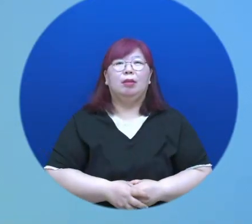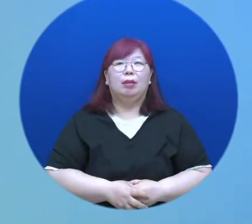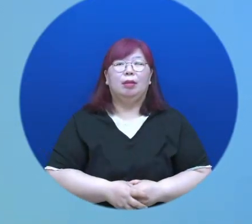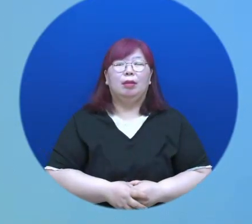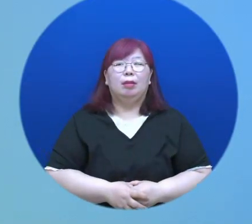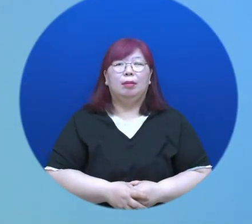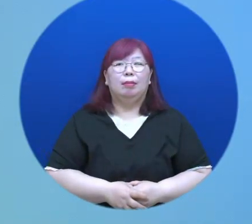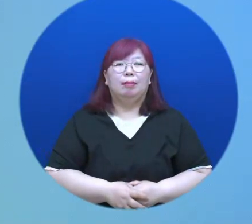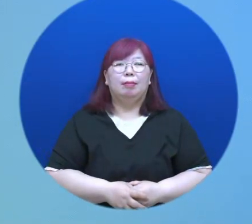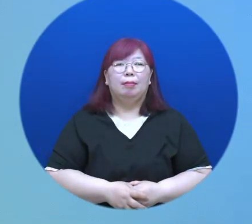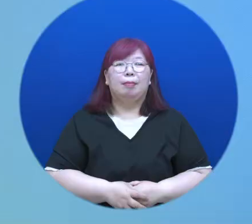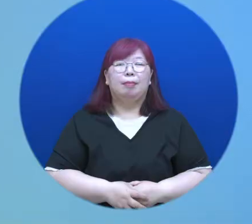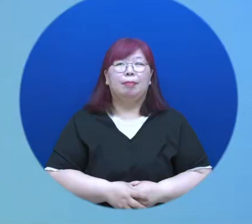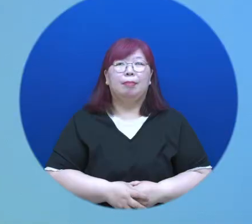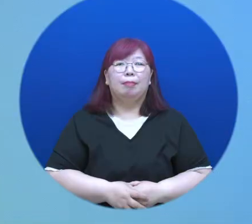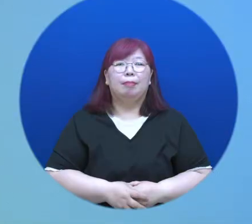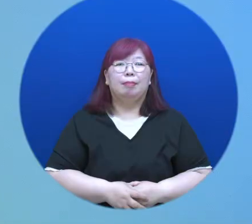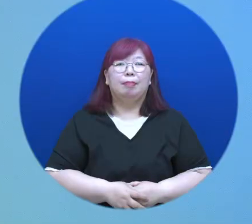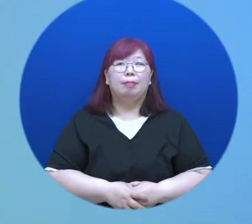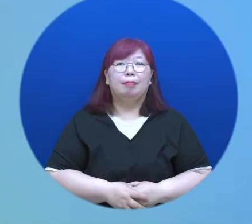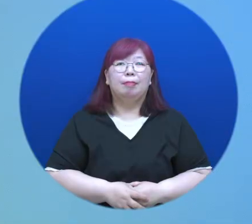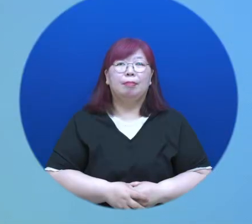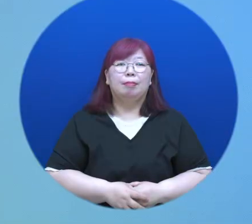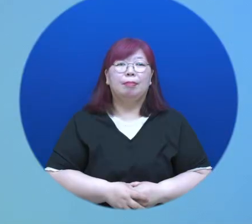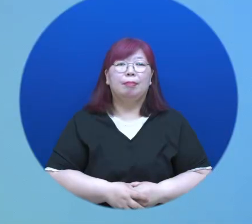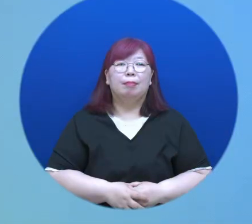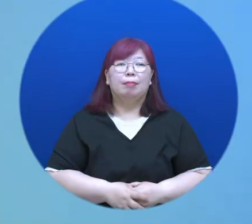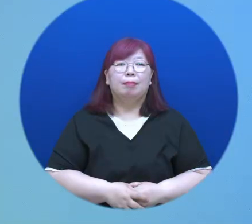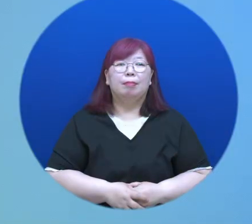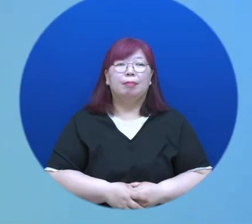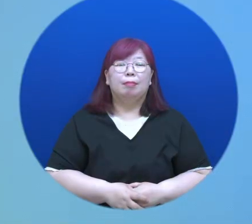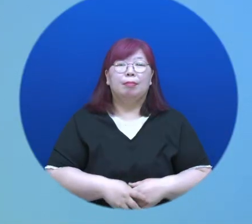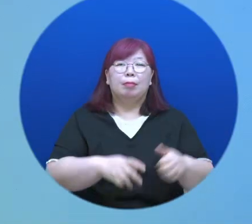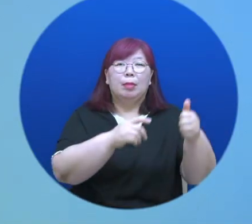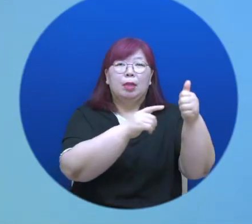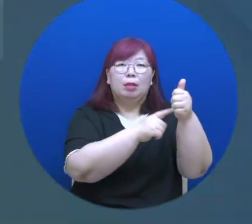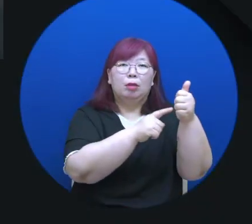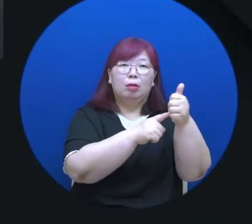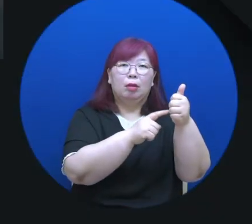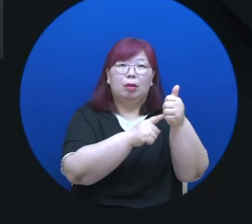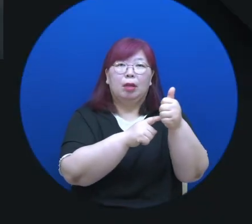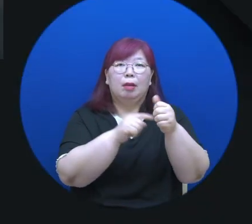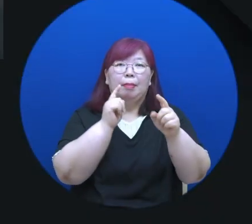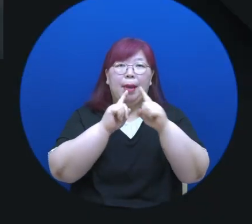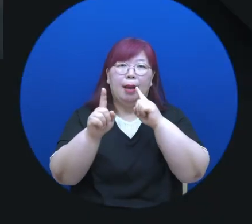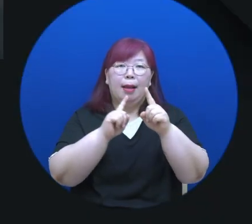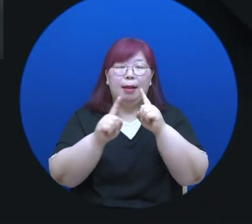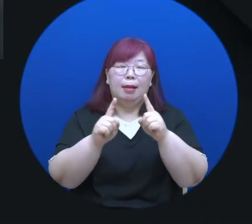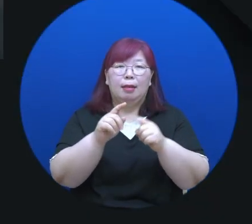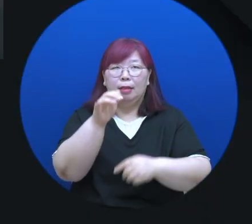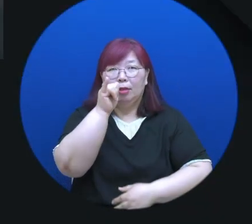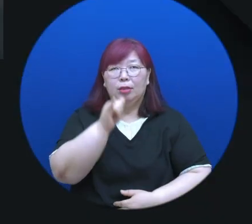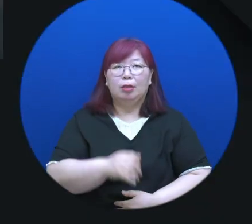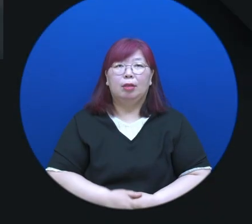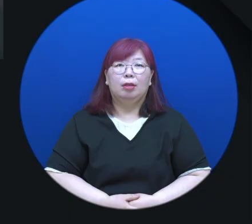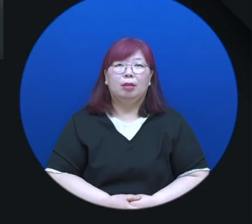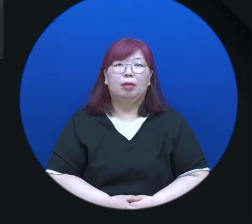그런데 이 청년이 이런 이야기를 하더라고요. 어떤 이야기를 하냐면,